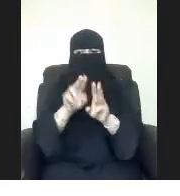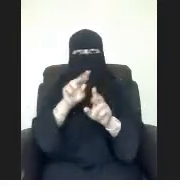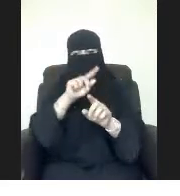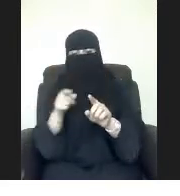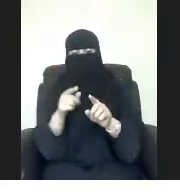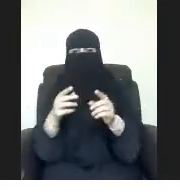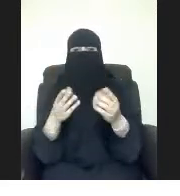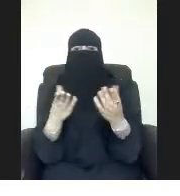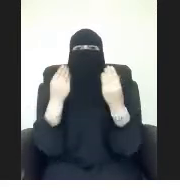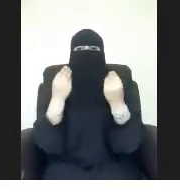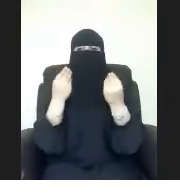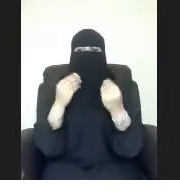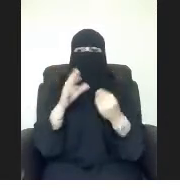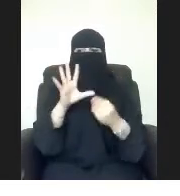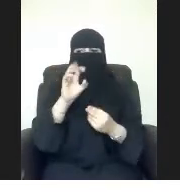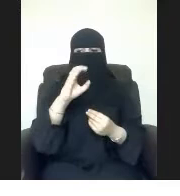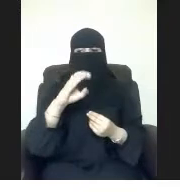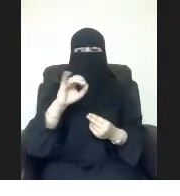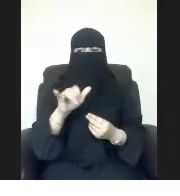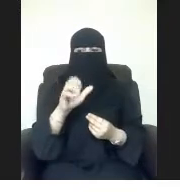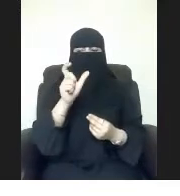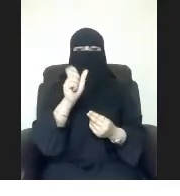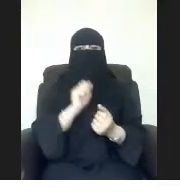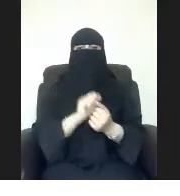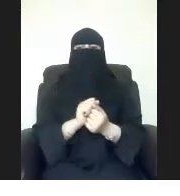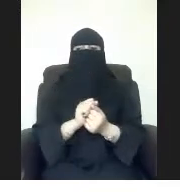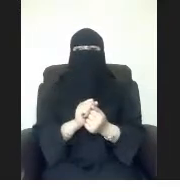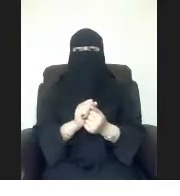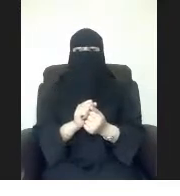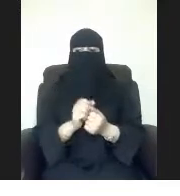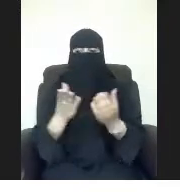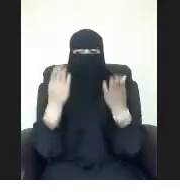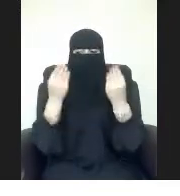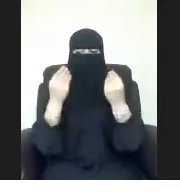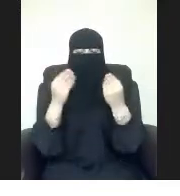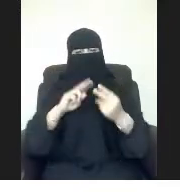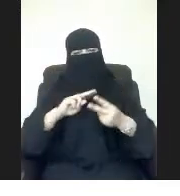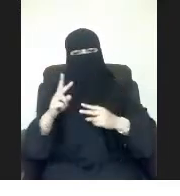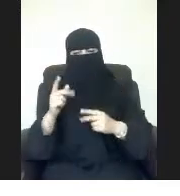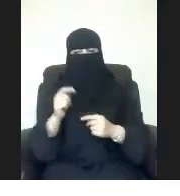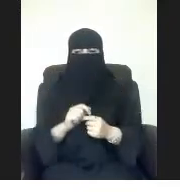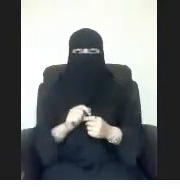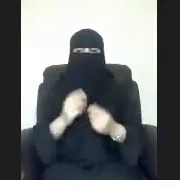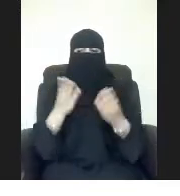الهجين والتعلم الافتراضي والتعلم المدمج والتعلم عبر الانترنت.